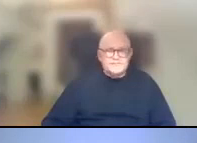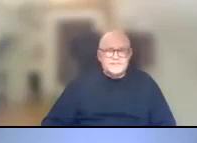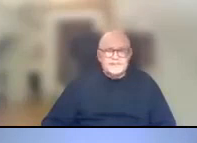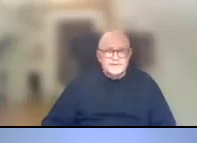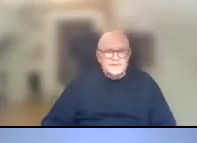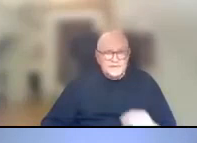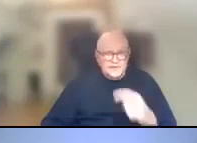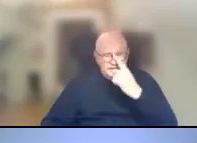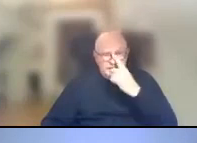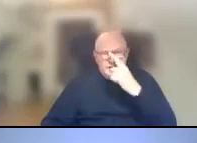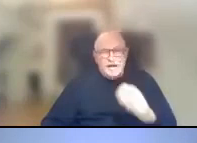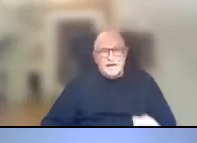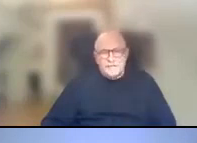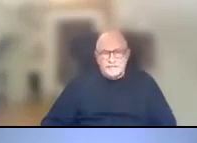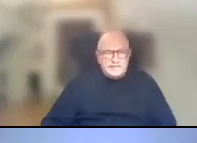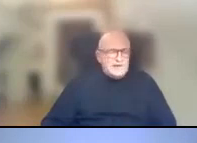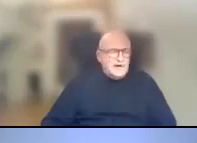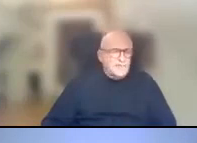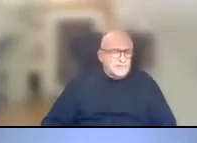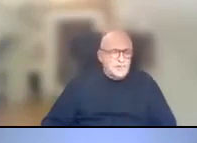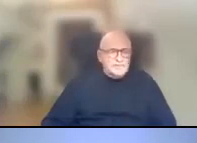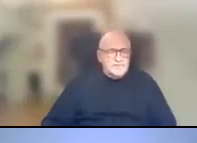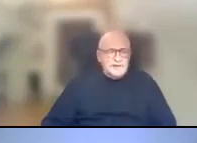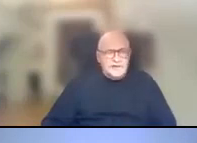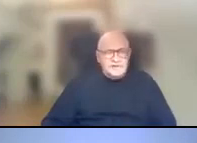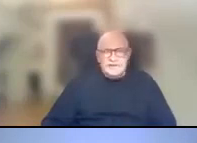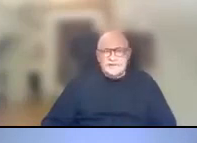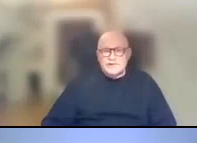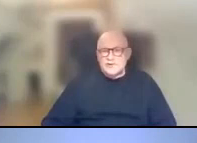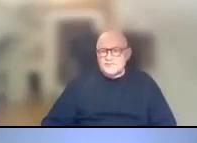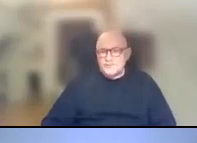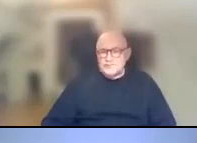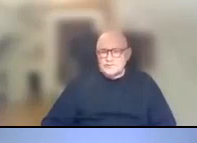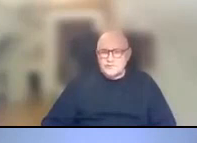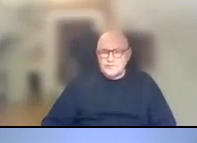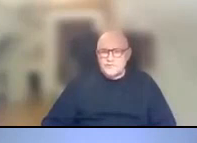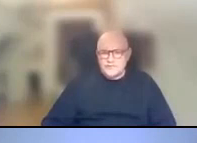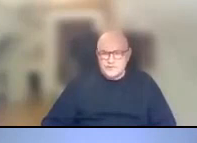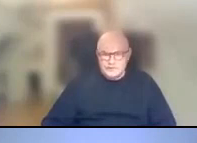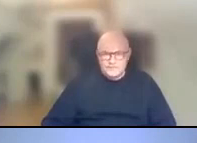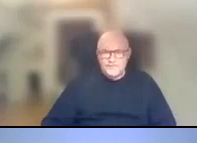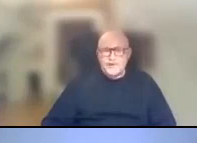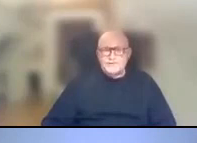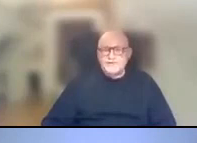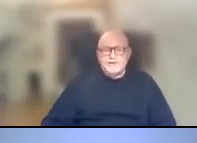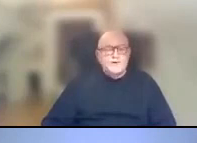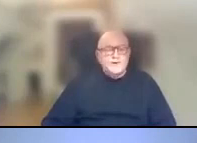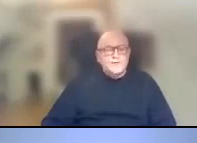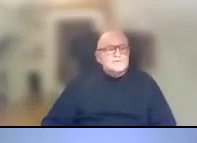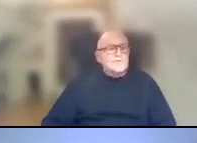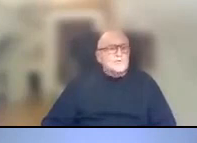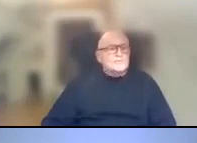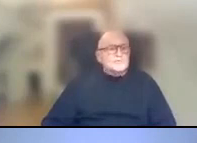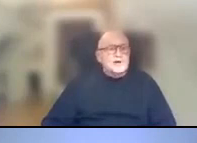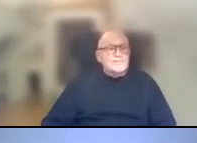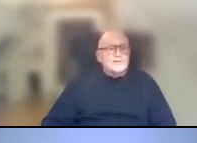Berufsverbot. Der BGH hebt das auf, die Mordmerkmale seien nicht ausführlich geprüft worden. Und